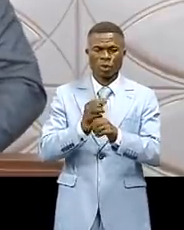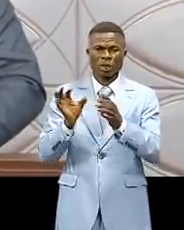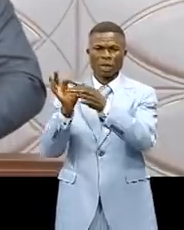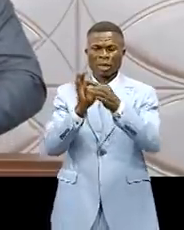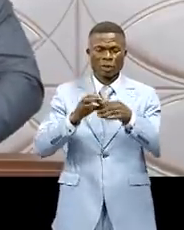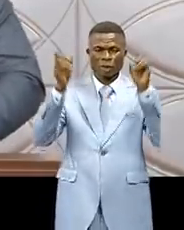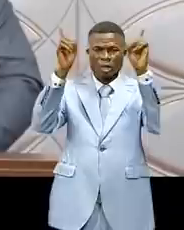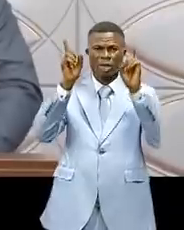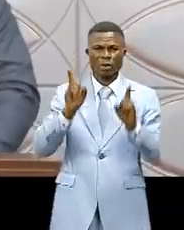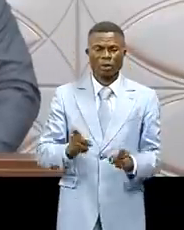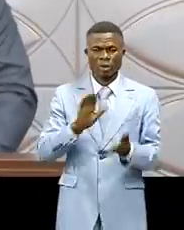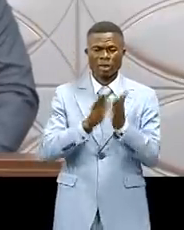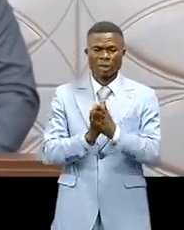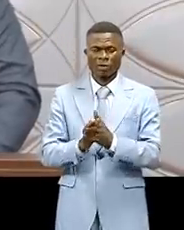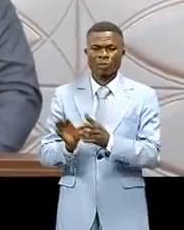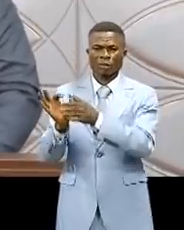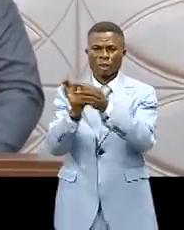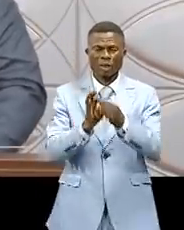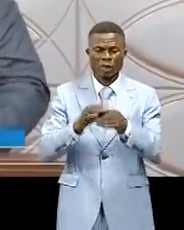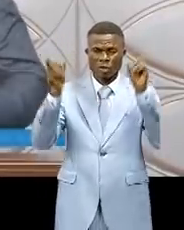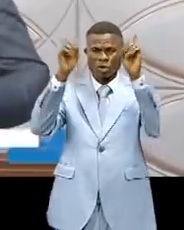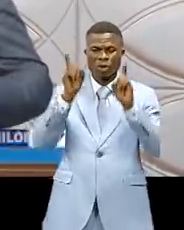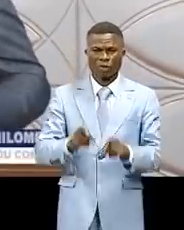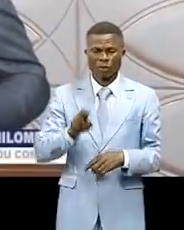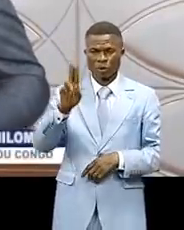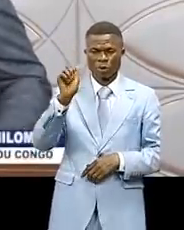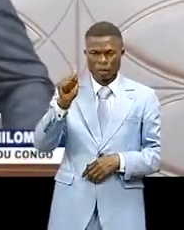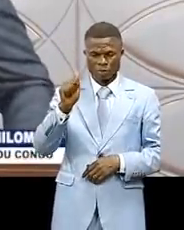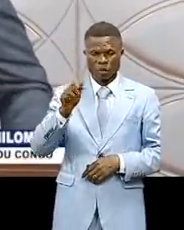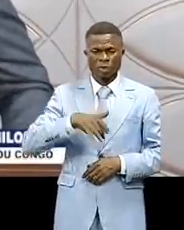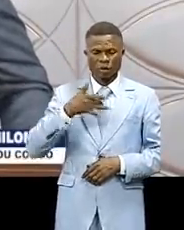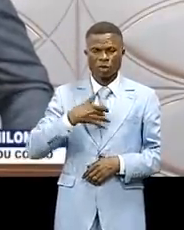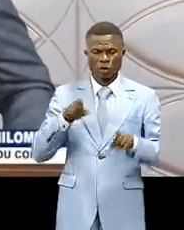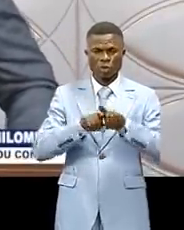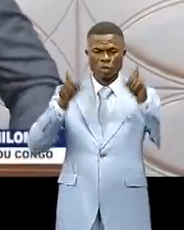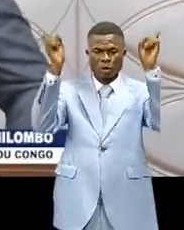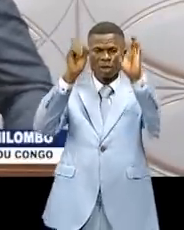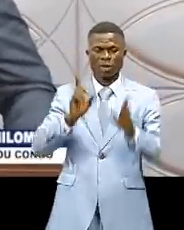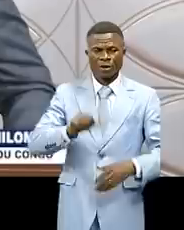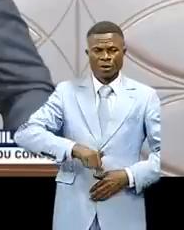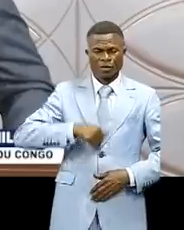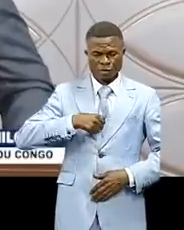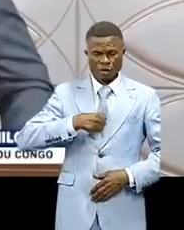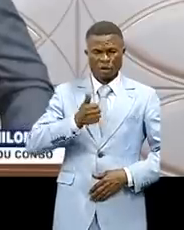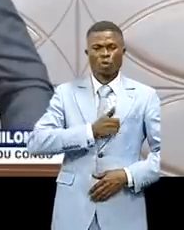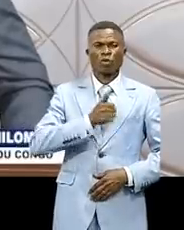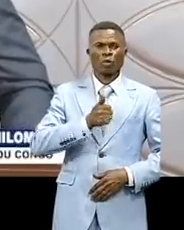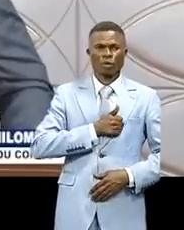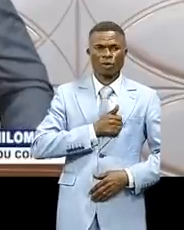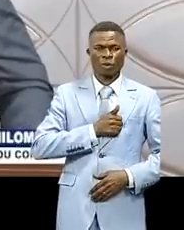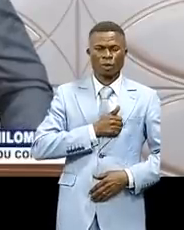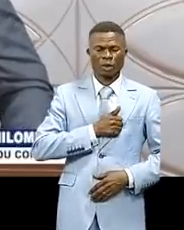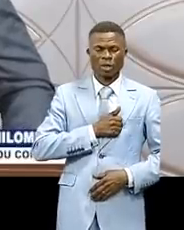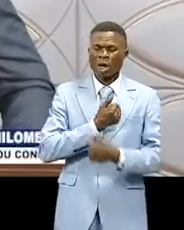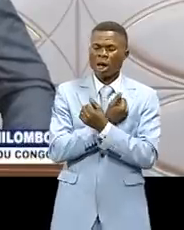devenue l'union africaine nous ressentons en tant qu'africain une fierté légitime et une profonde admiration